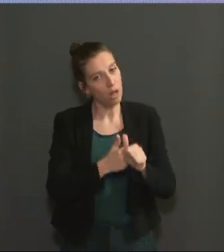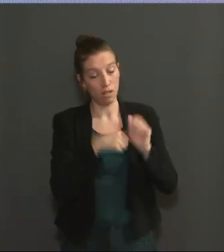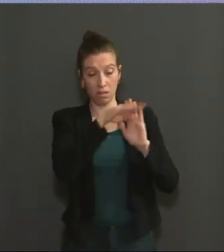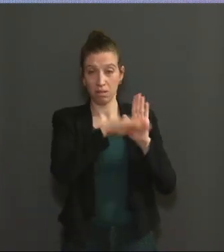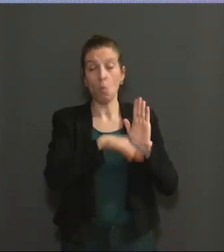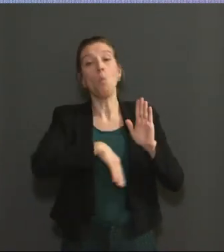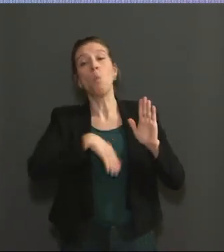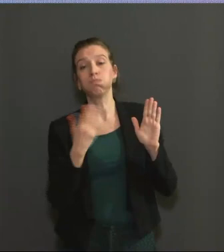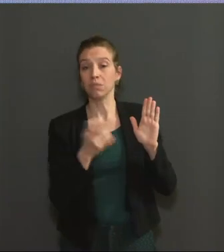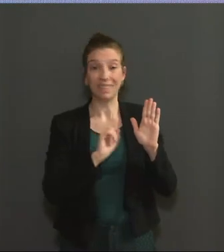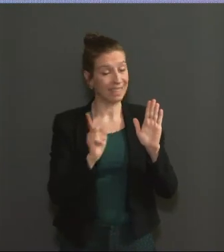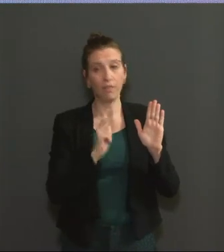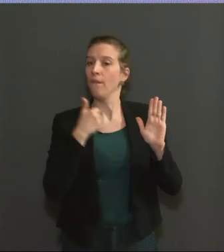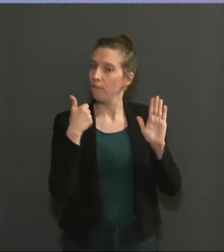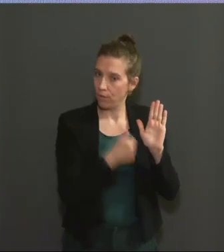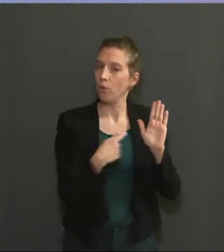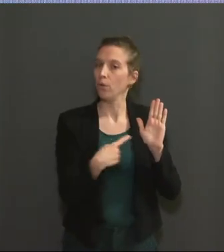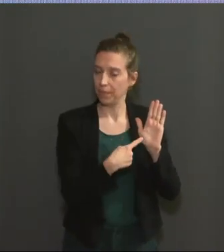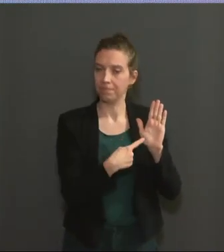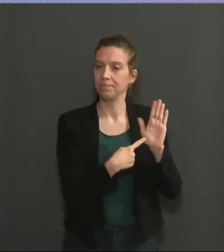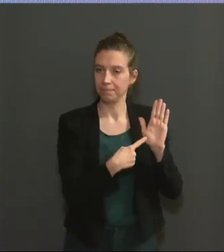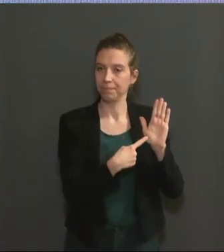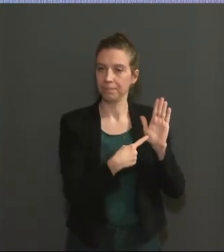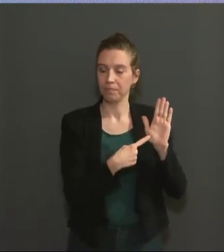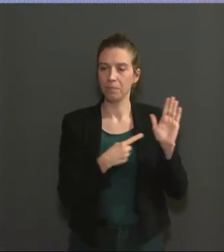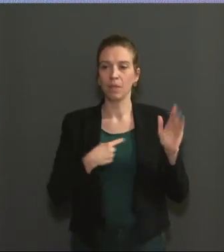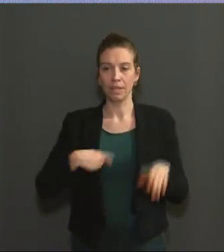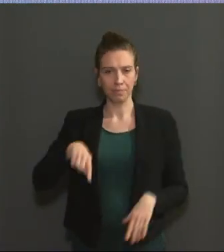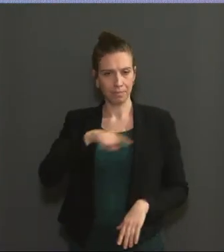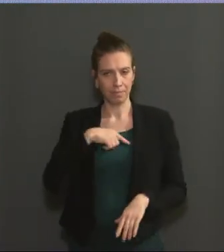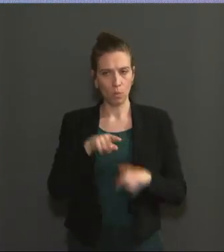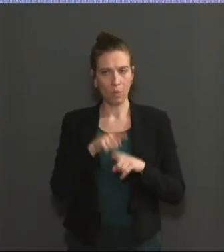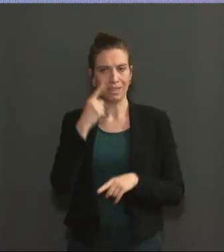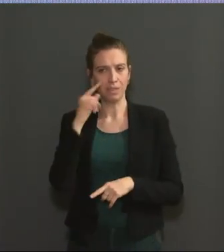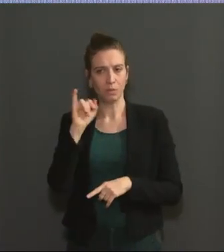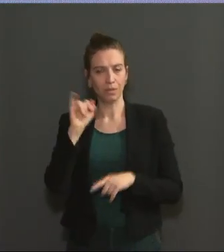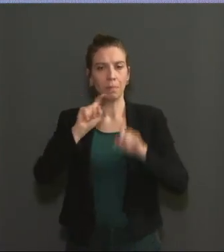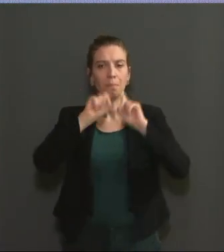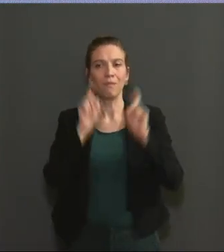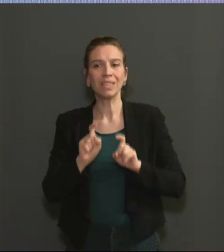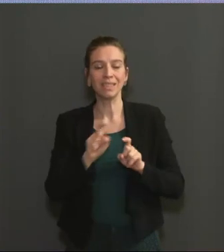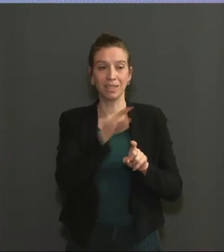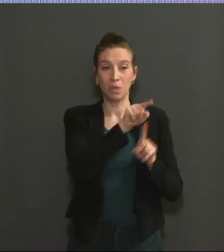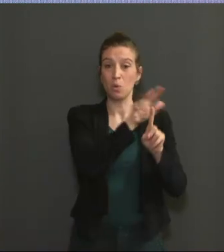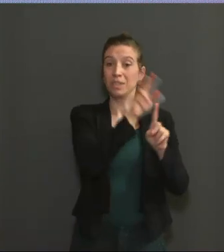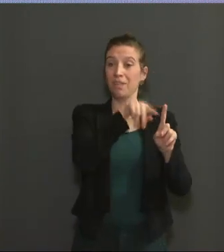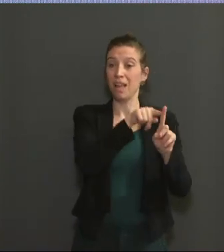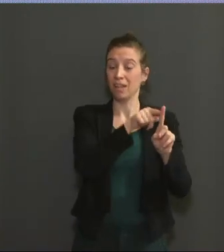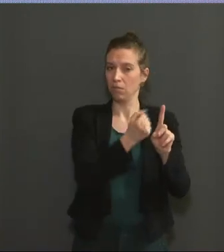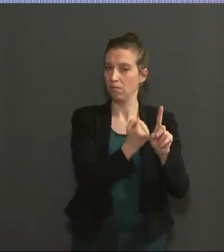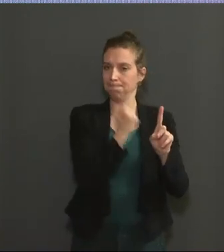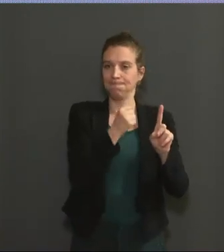scholen verder zien we in een aantal provincies westvlaanderen in het bijzonder een stiging van het aantal